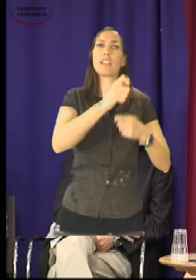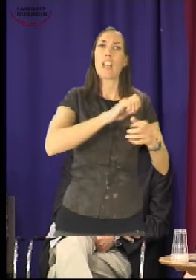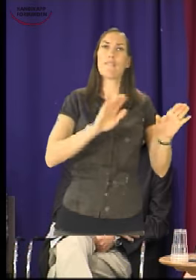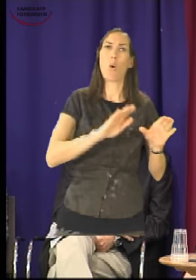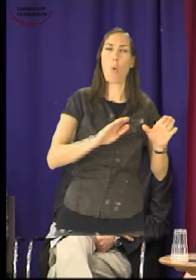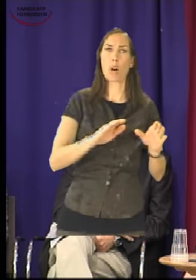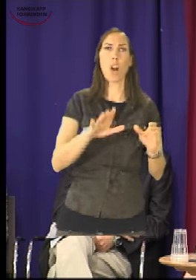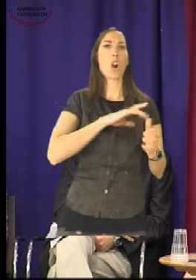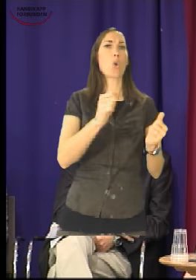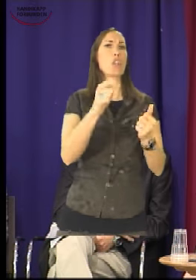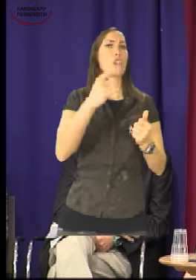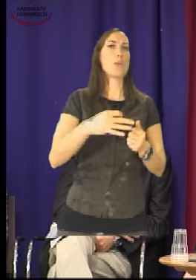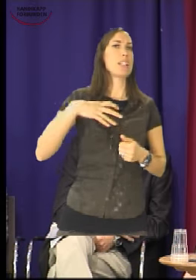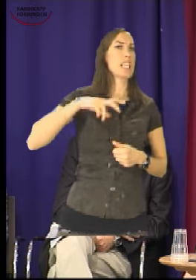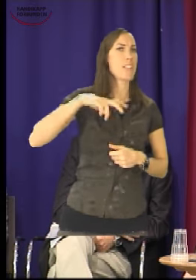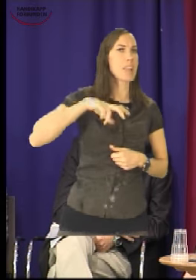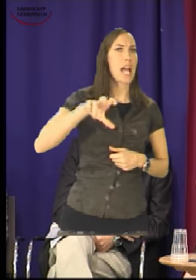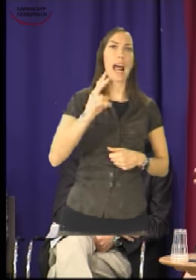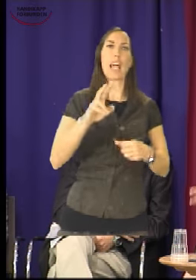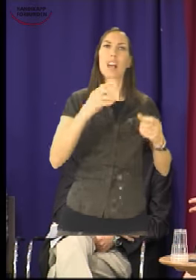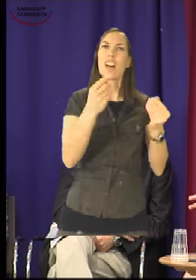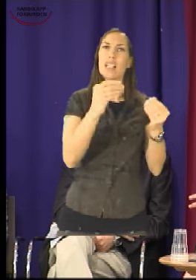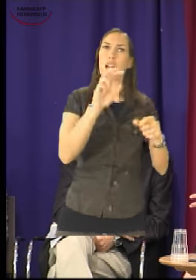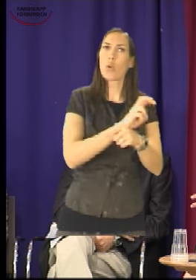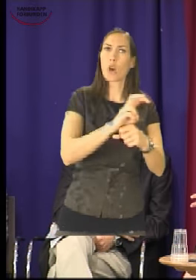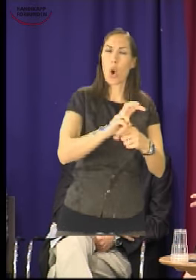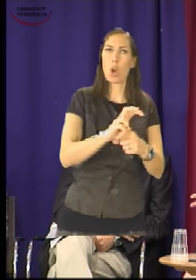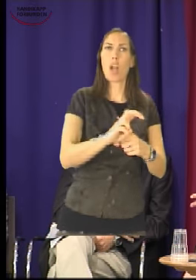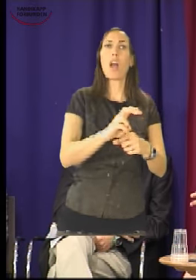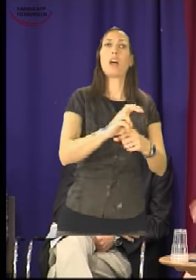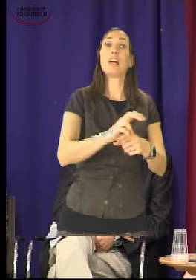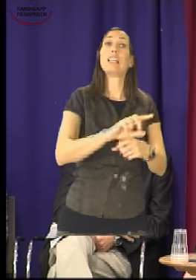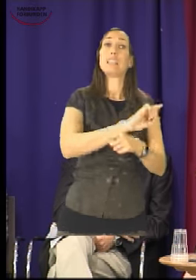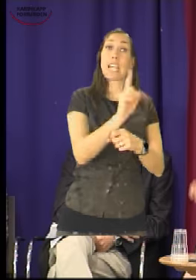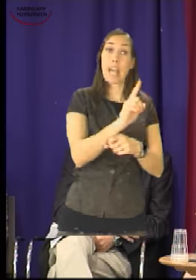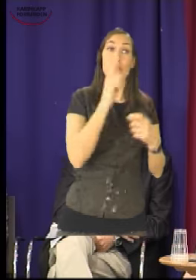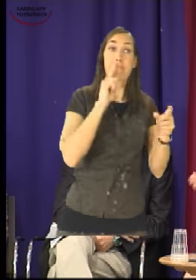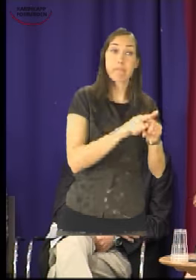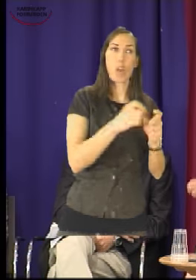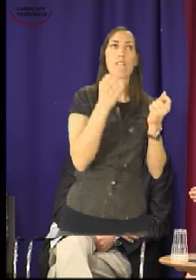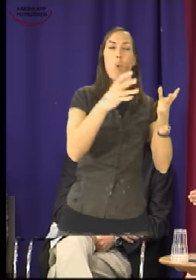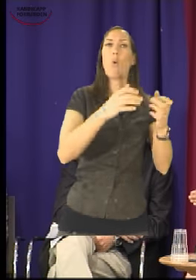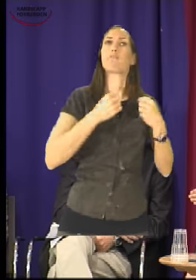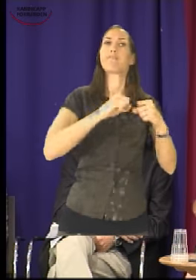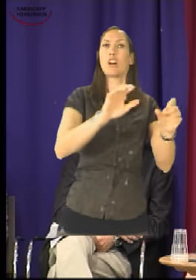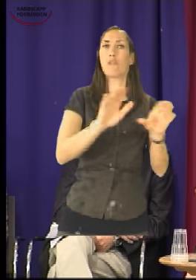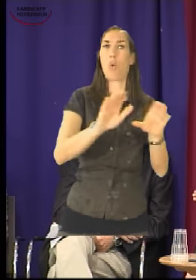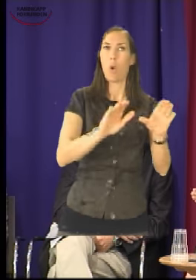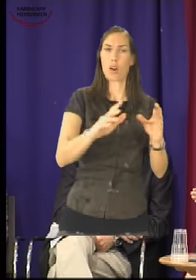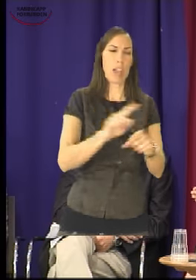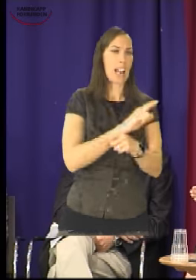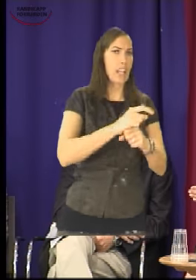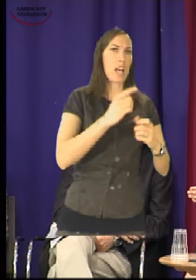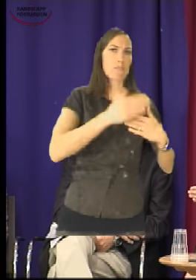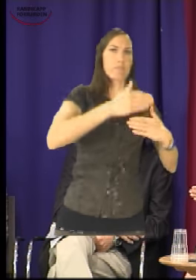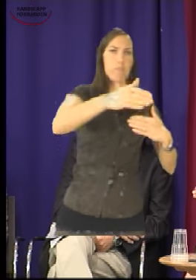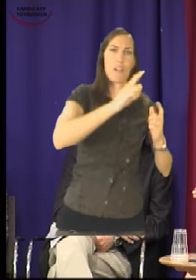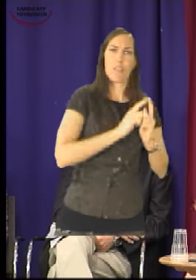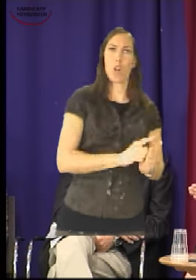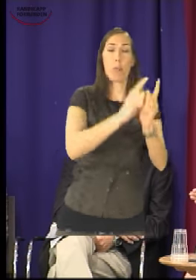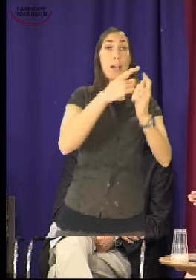av certifiering eller kvalitetskontroll innan man får bedriva vården, och som man systematiskt måste följa upp. I Danmark har man ett